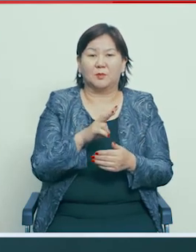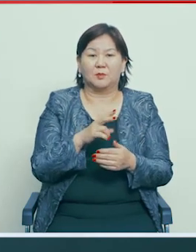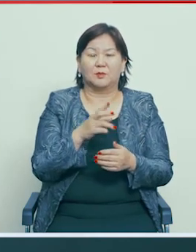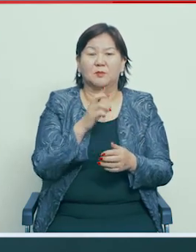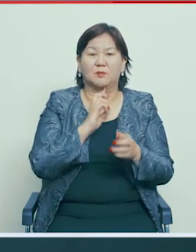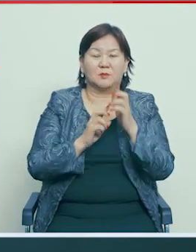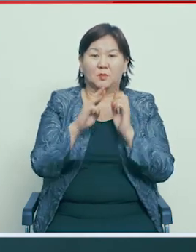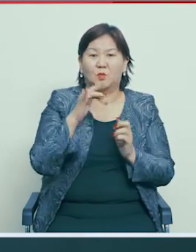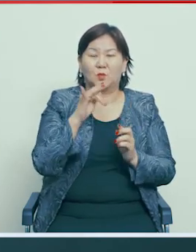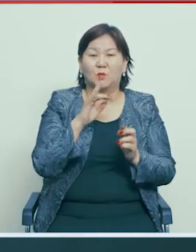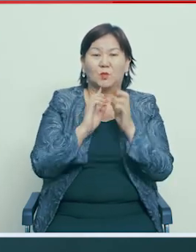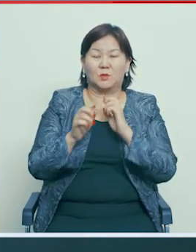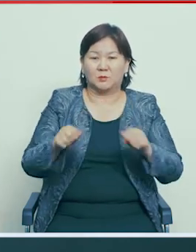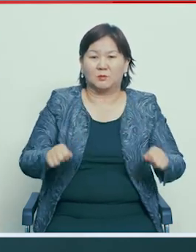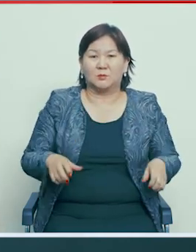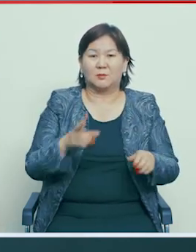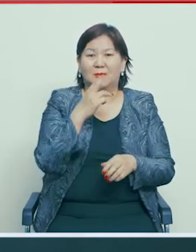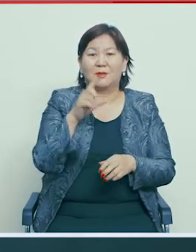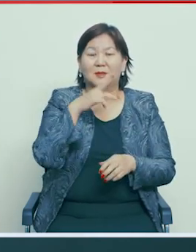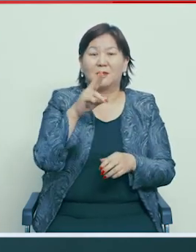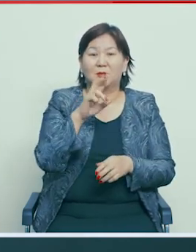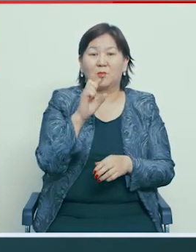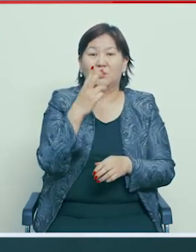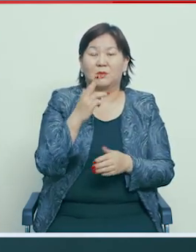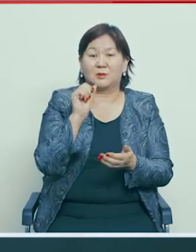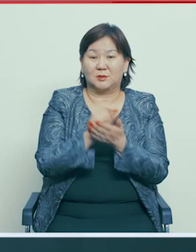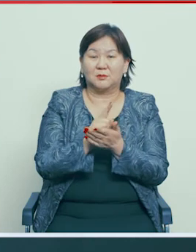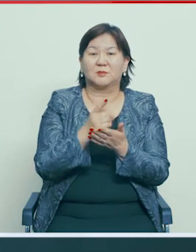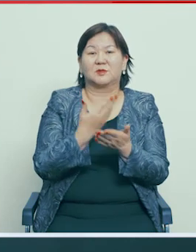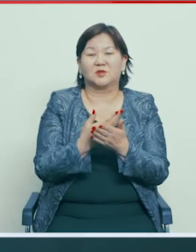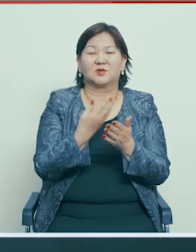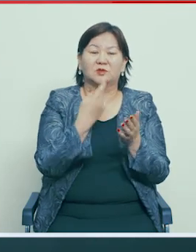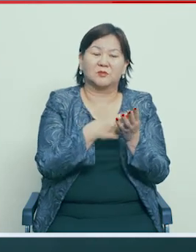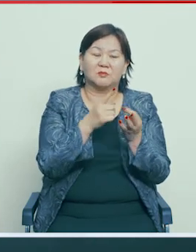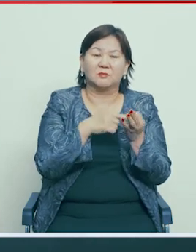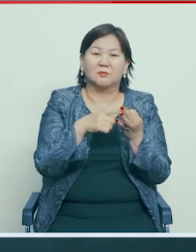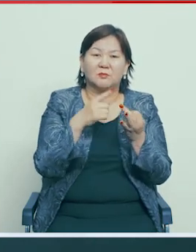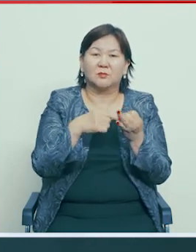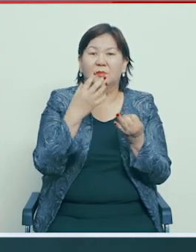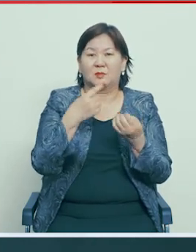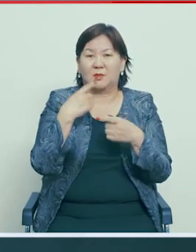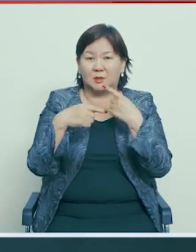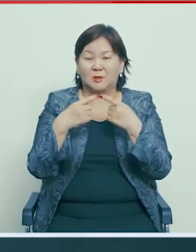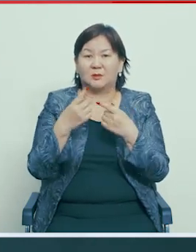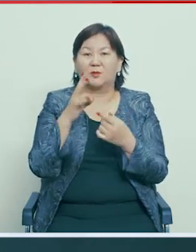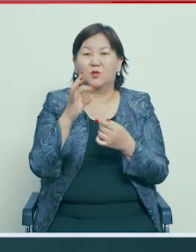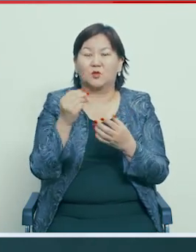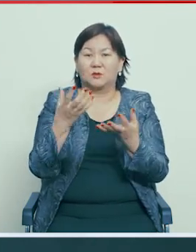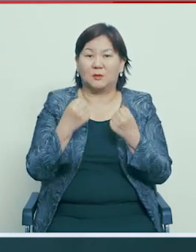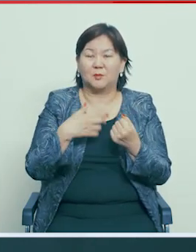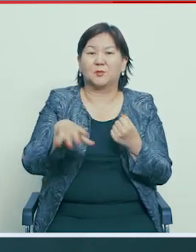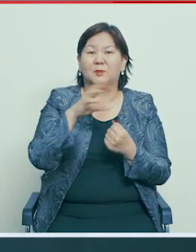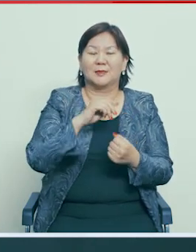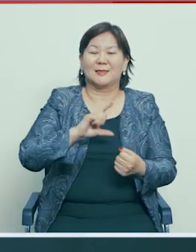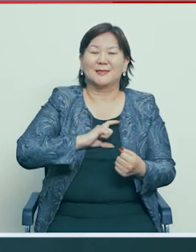толгор ихтний бэрхшээлтэй хүмүүст бол дэд бүтэц хамгийн чухал байдаг гэжлээ. Эдрийг ингэж одоо тавьж орлуулж өгч нөхөж ингэж явах юм бол бид нар бол